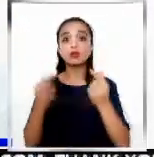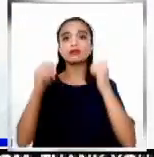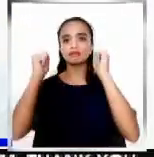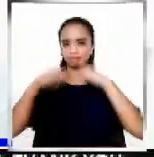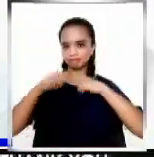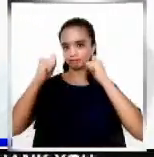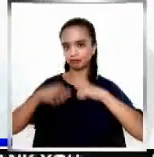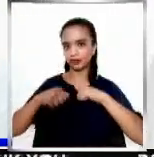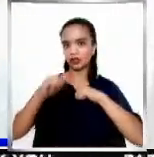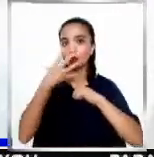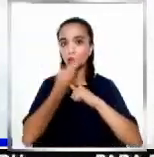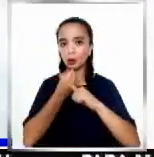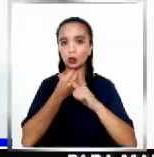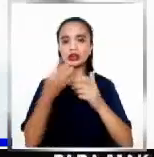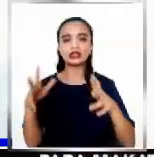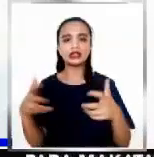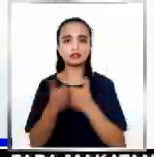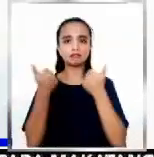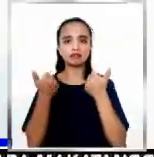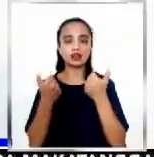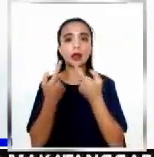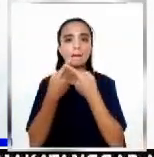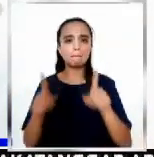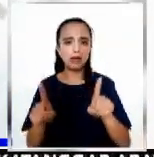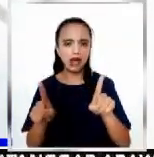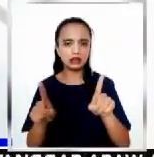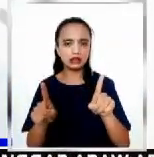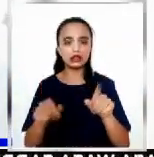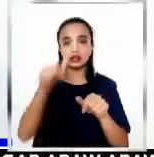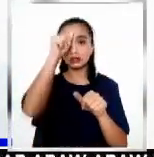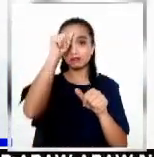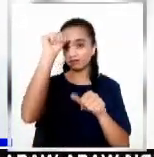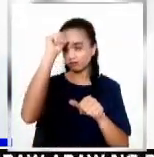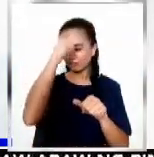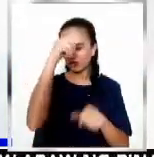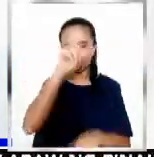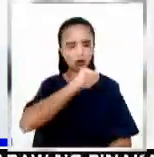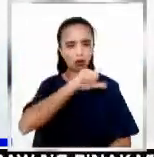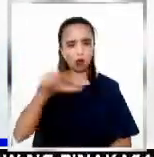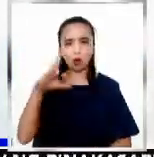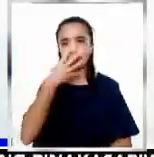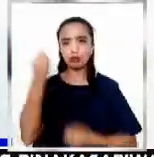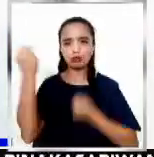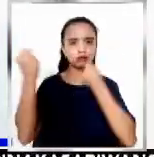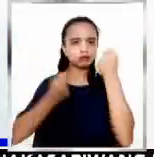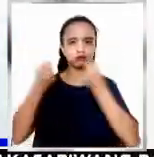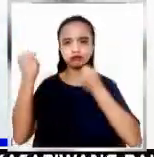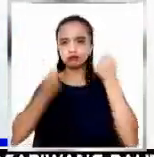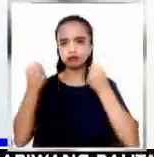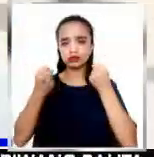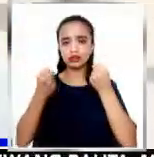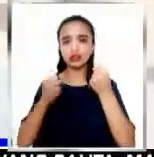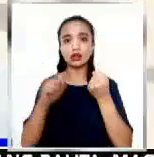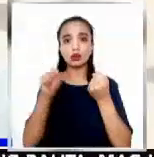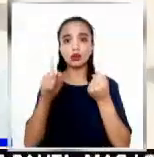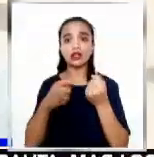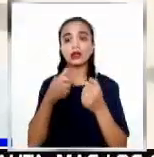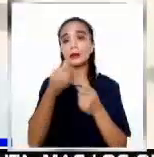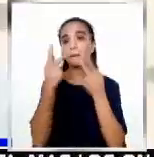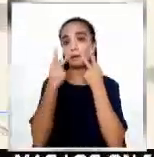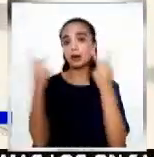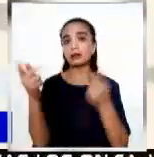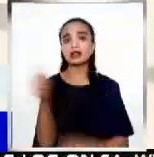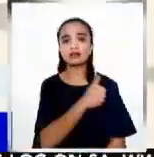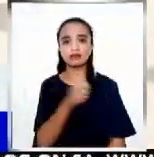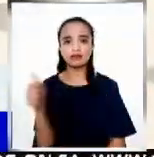nadisgrasya. Pero paalala naman ng mga otoridad sa mga magmamaneho ng mga pampublikong sasakyan. Bago po sila